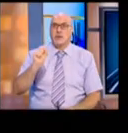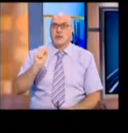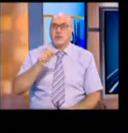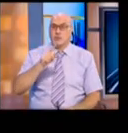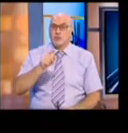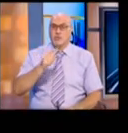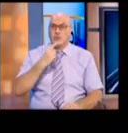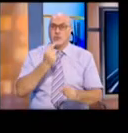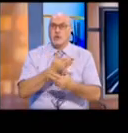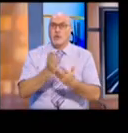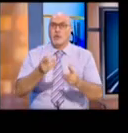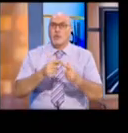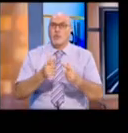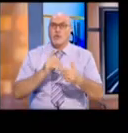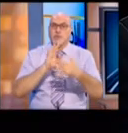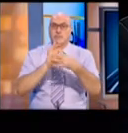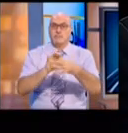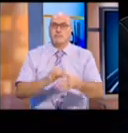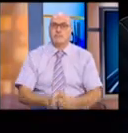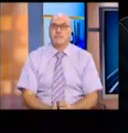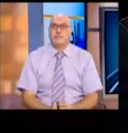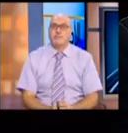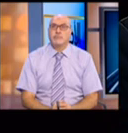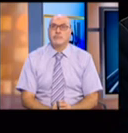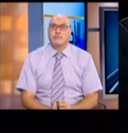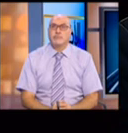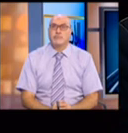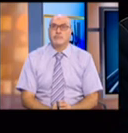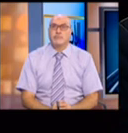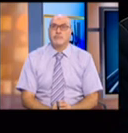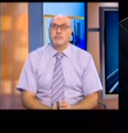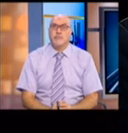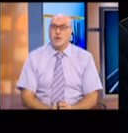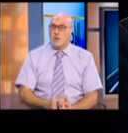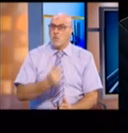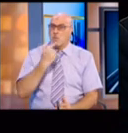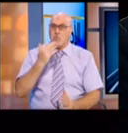الصراحة والمصداقية. ليس هناك أحسن من الصراحة،